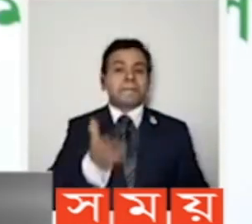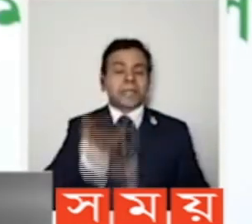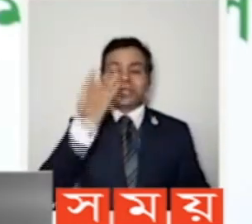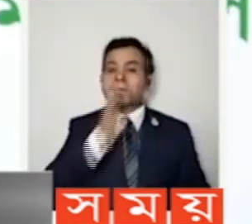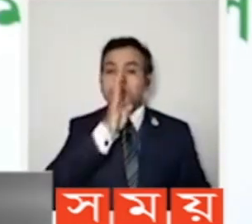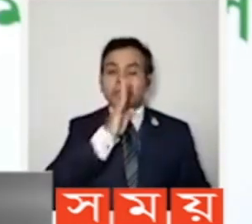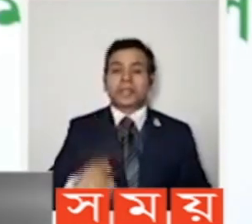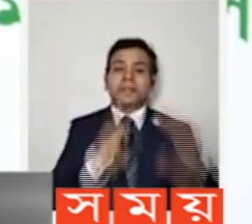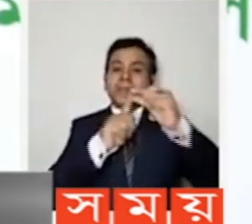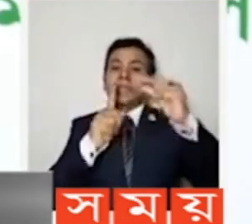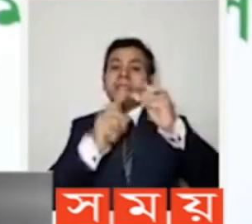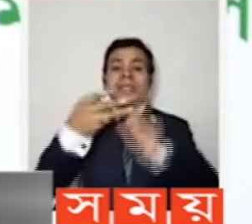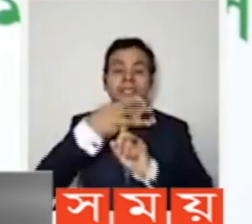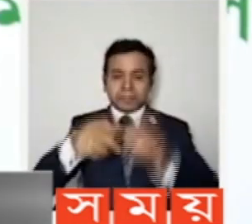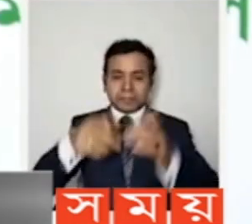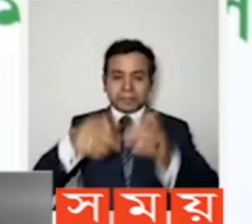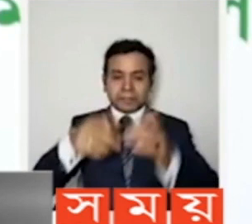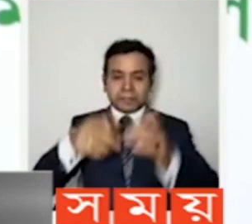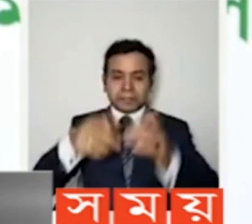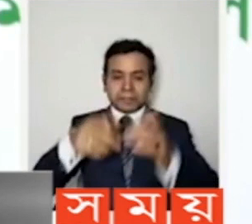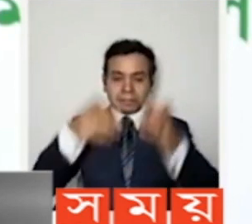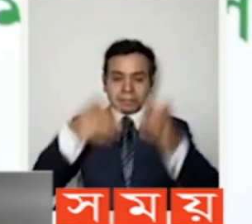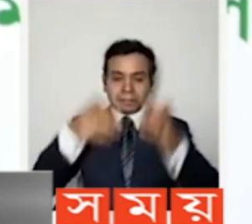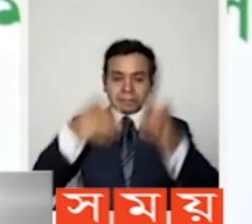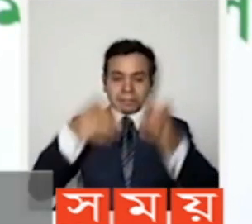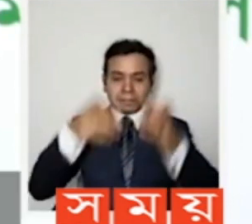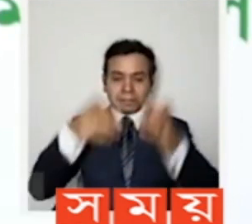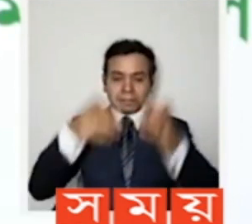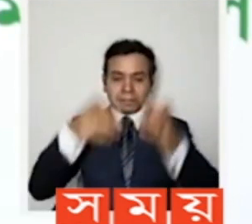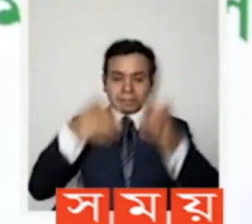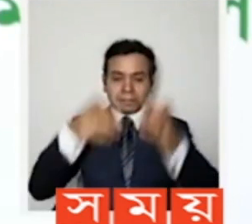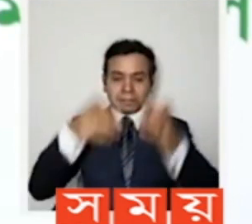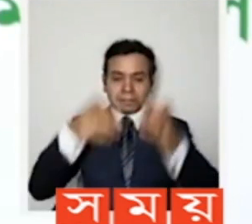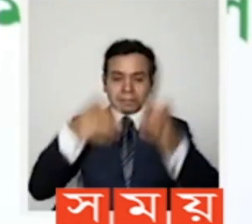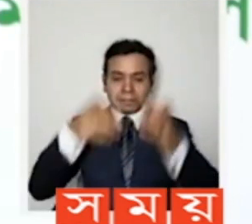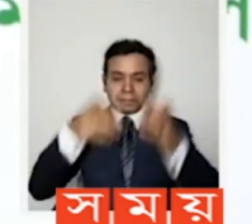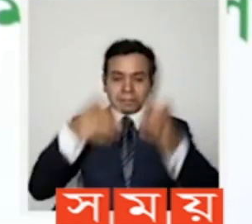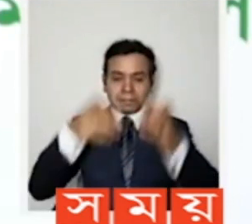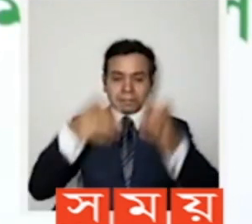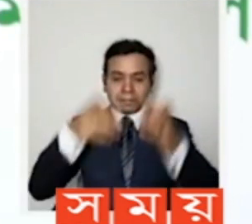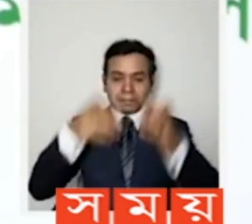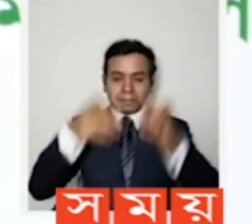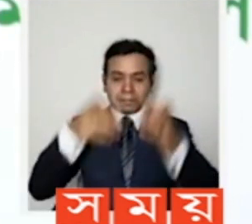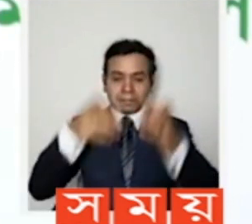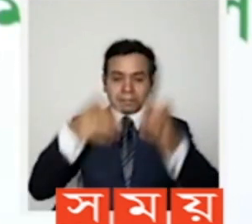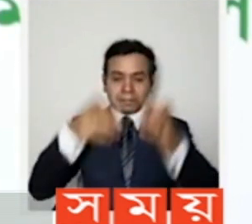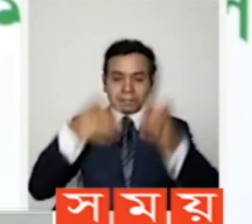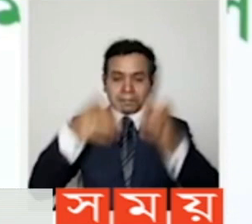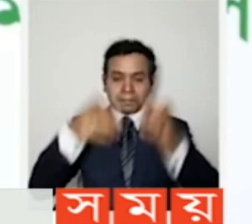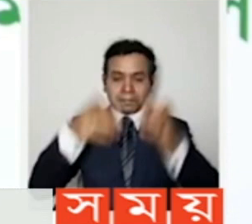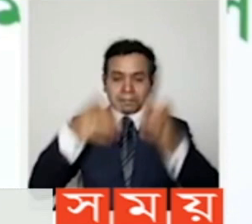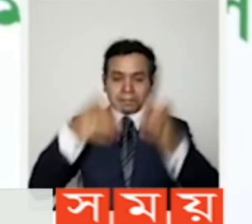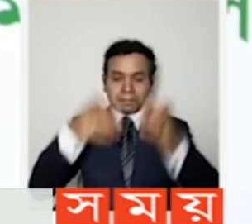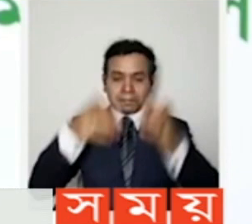পাশাপাশি প্লাজমা ডোনার পুল তৈরি করেছে, যার মাধ্যমে কোভিড-19 আক্রান্ত রোগীদের পরীক্ষামূলকভাবে কনভালেসেন্ট প্লাজমা